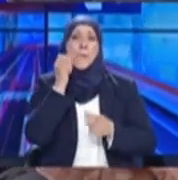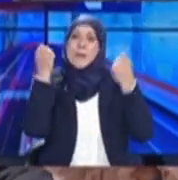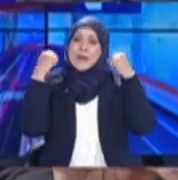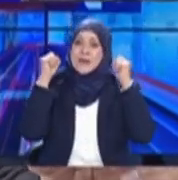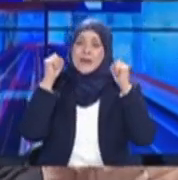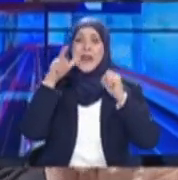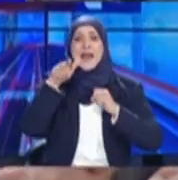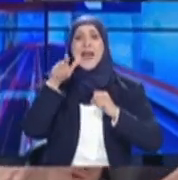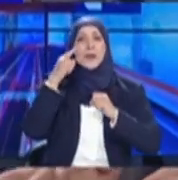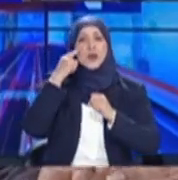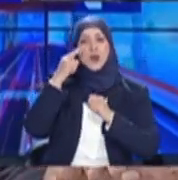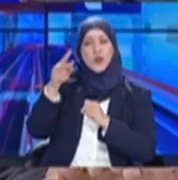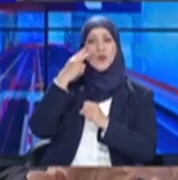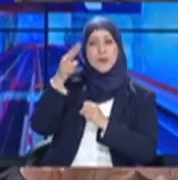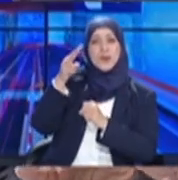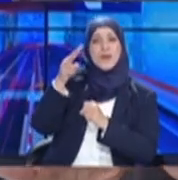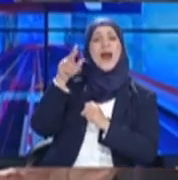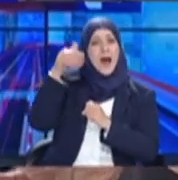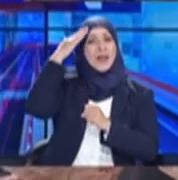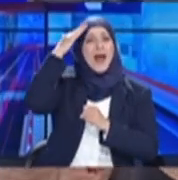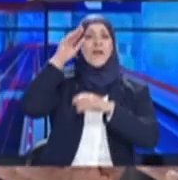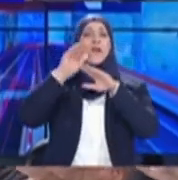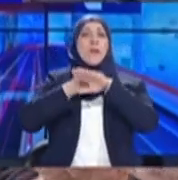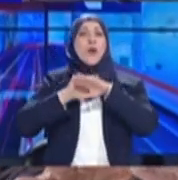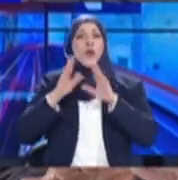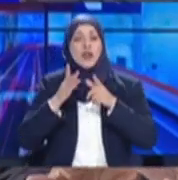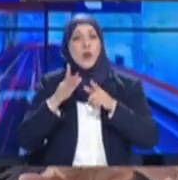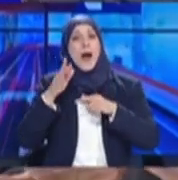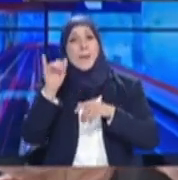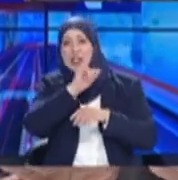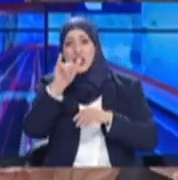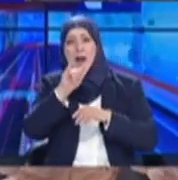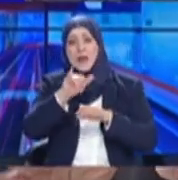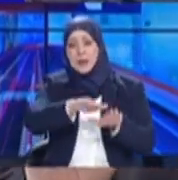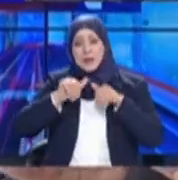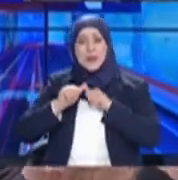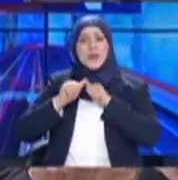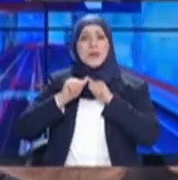يكمن اللي ما في شيء اخر على مهمته في البلديات